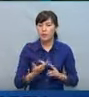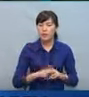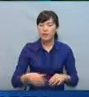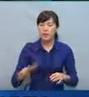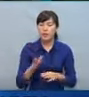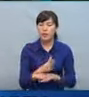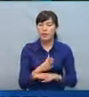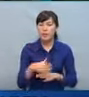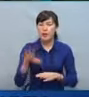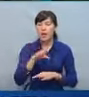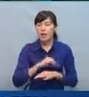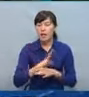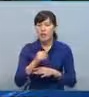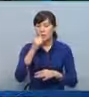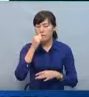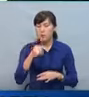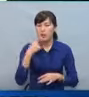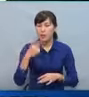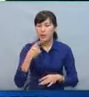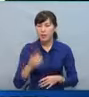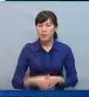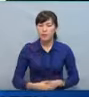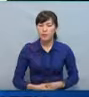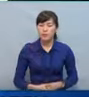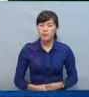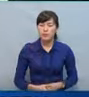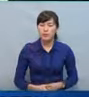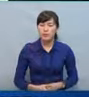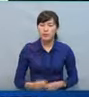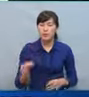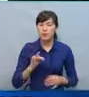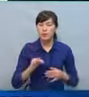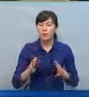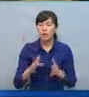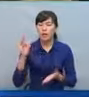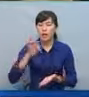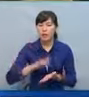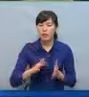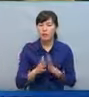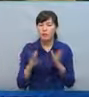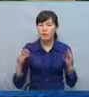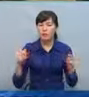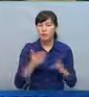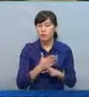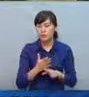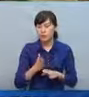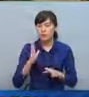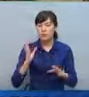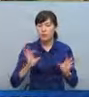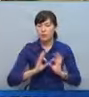жерді бірдей қамту мүмкін еместігін тілге тиек етті. Сонымен қатар алып шаһарға ауқымды қаржы бөлініп жатқандығын